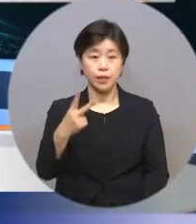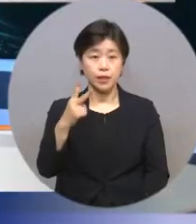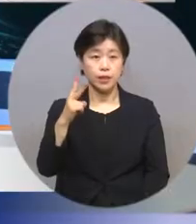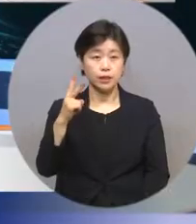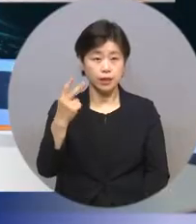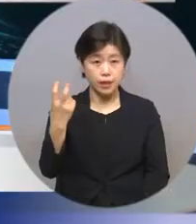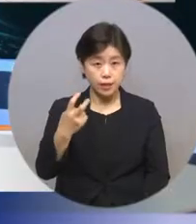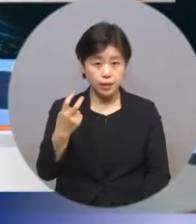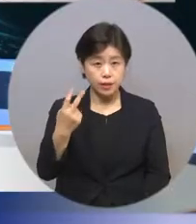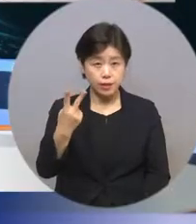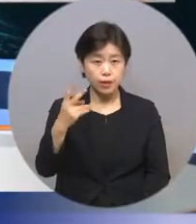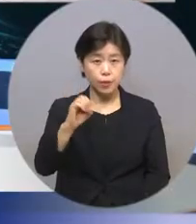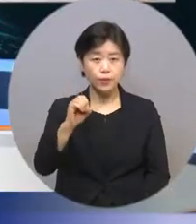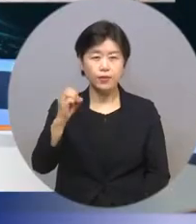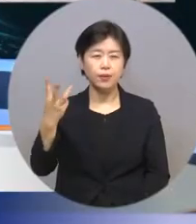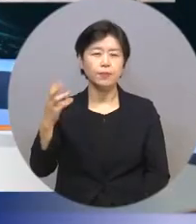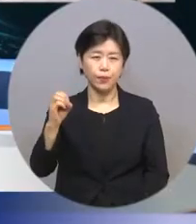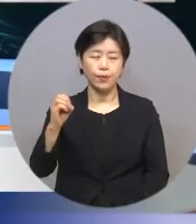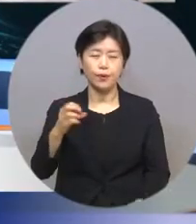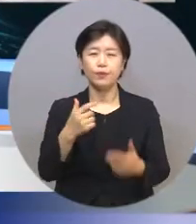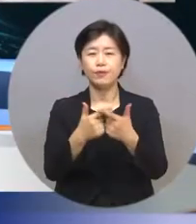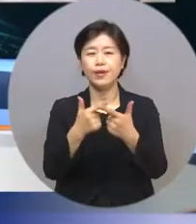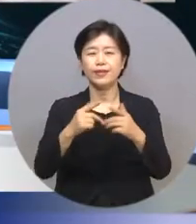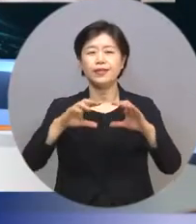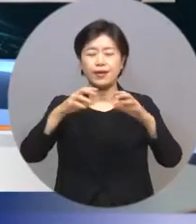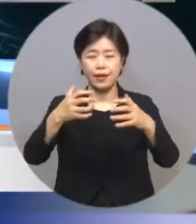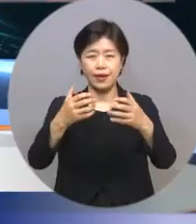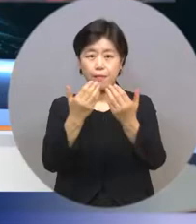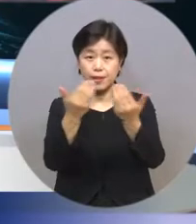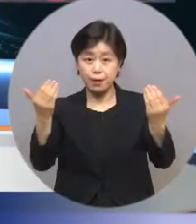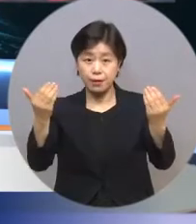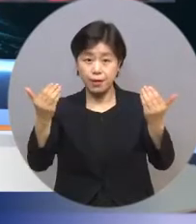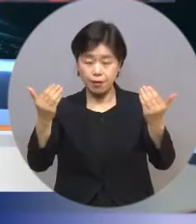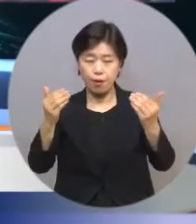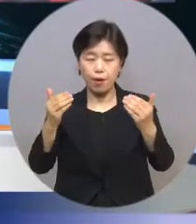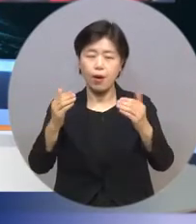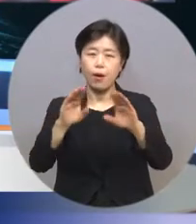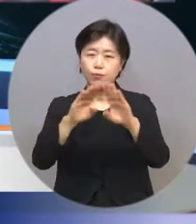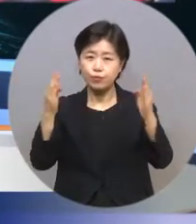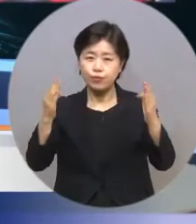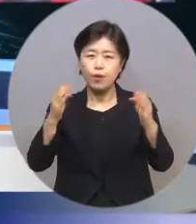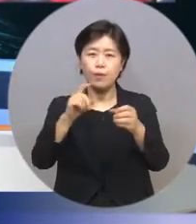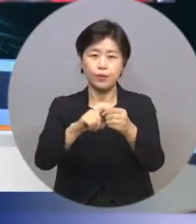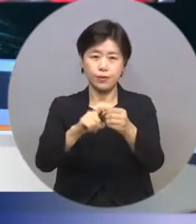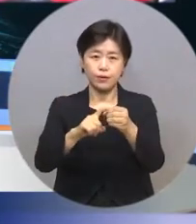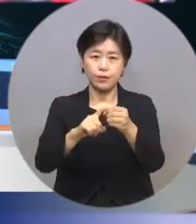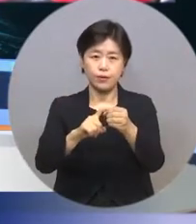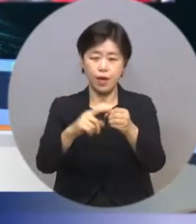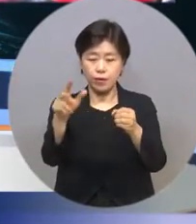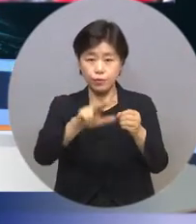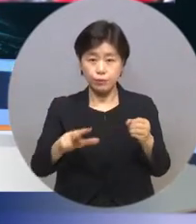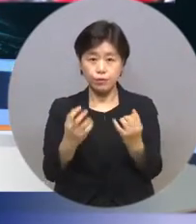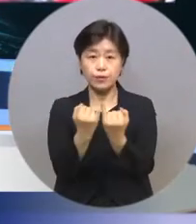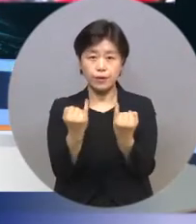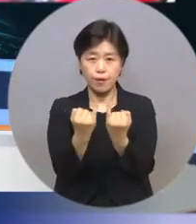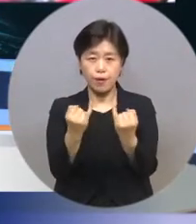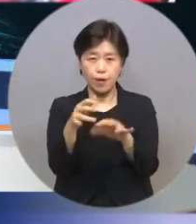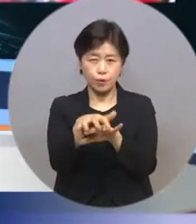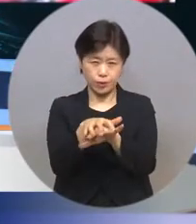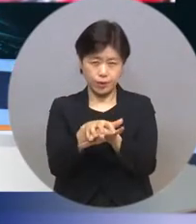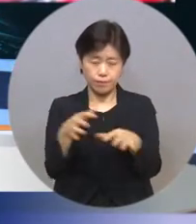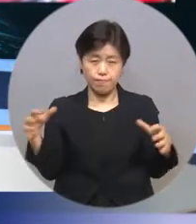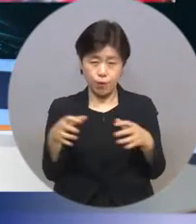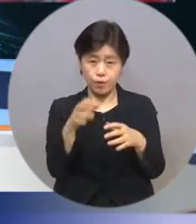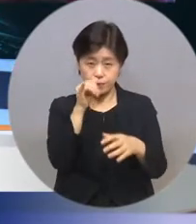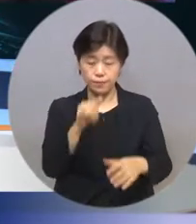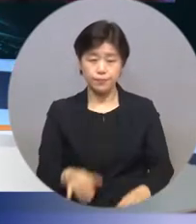2030 부산 세계박람회 유치를 위해 여성들이 힘을 모았습니다 성공적인 유치를 위해 법 여성 추진 협의회가